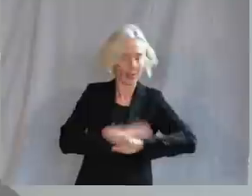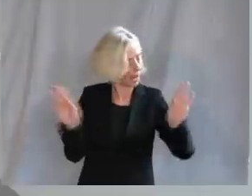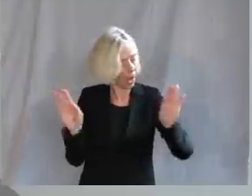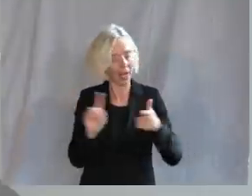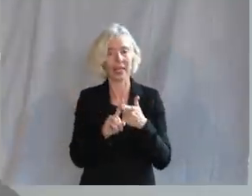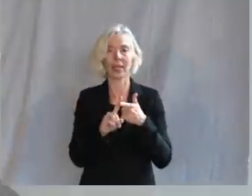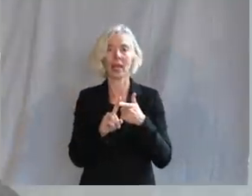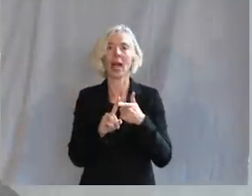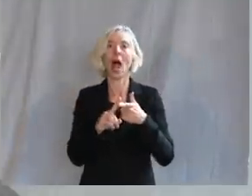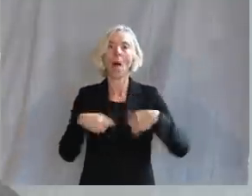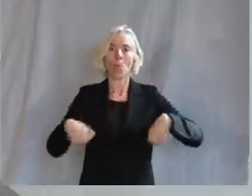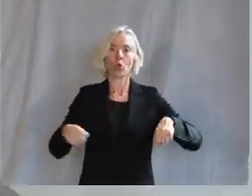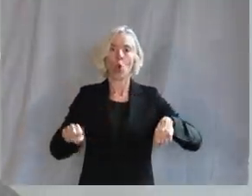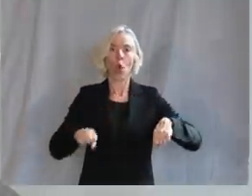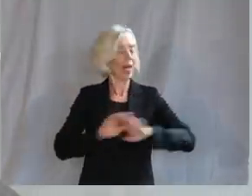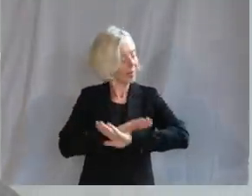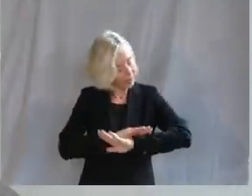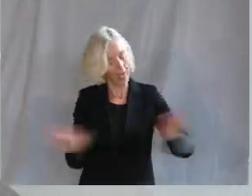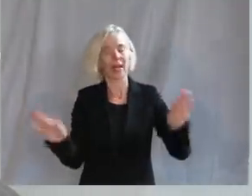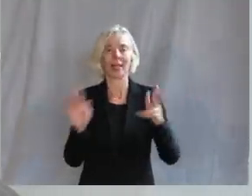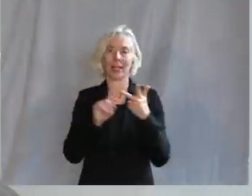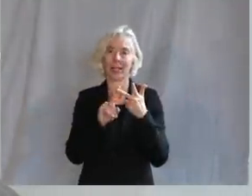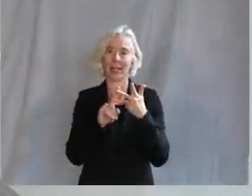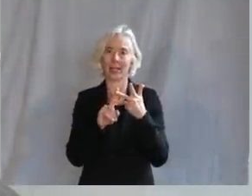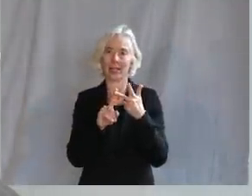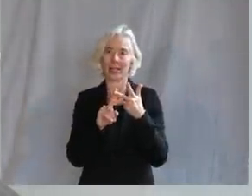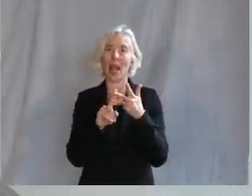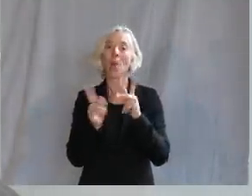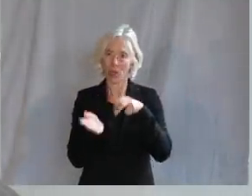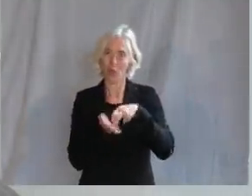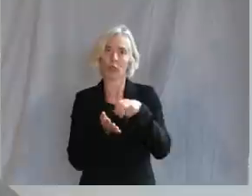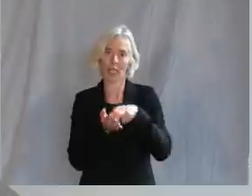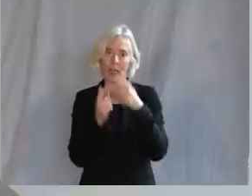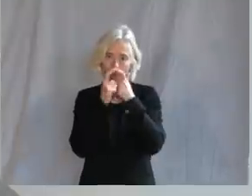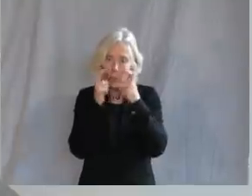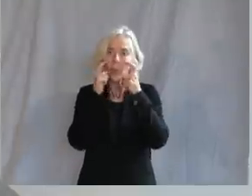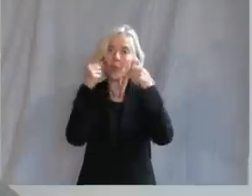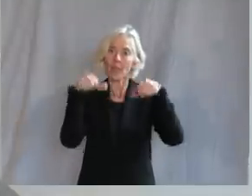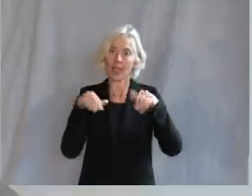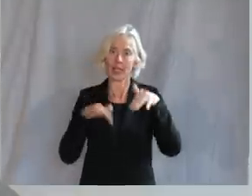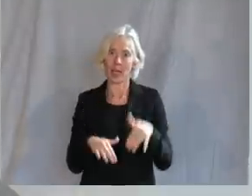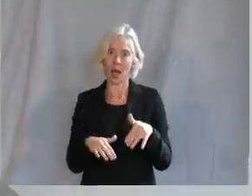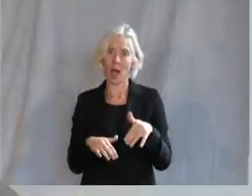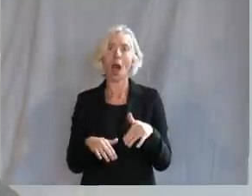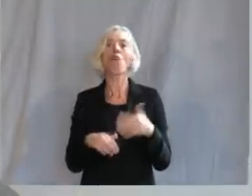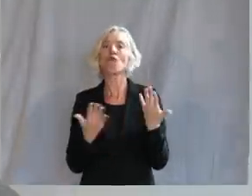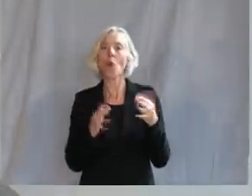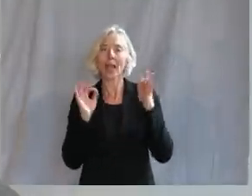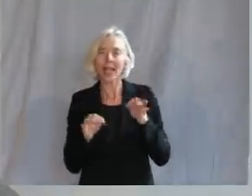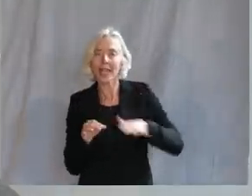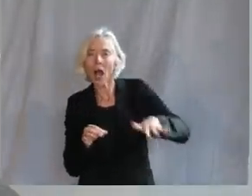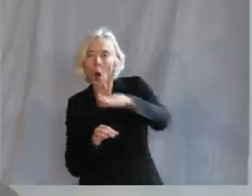oder für Motorradfahrerinnen und Motorradfahrer. Die entsprechenden Örtlichkeiten sind die